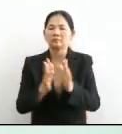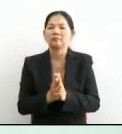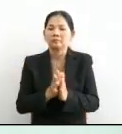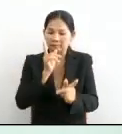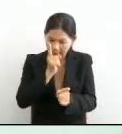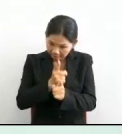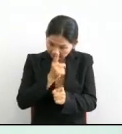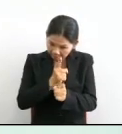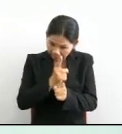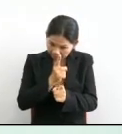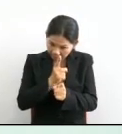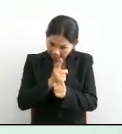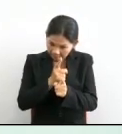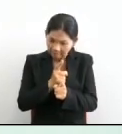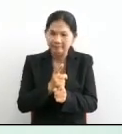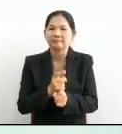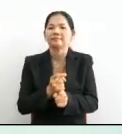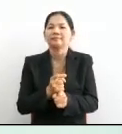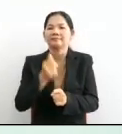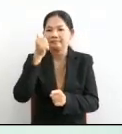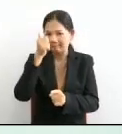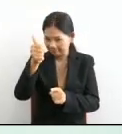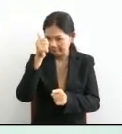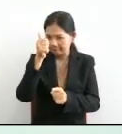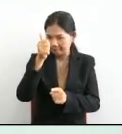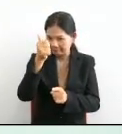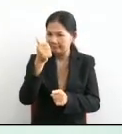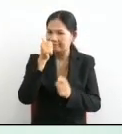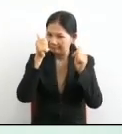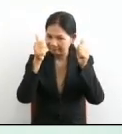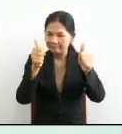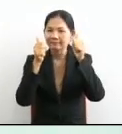ban trầm trừ chà này cứ xong chun mấy đai ở cồn pi